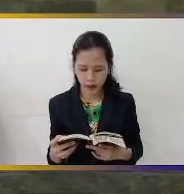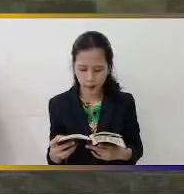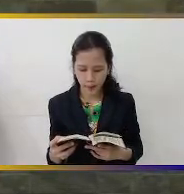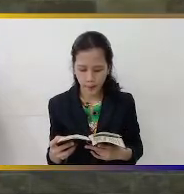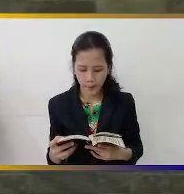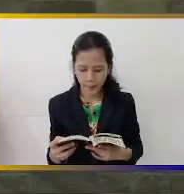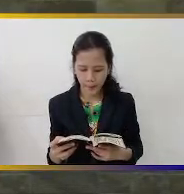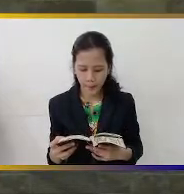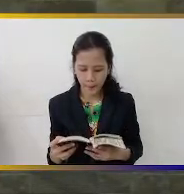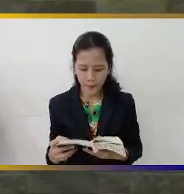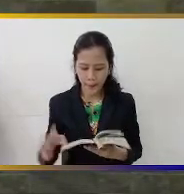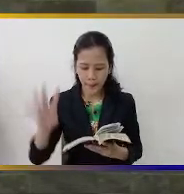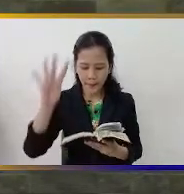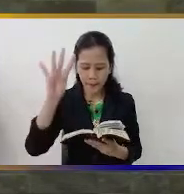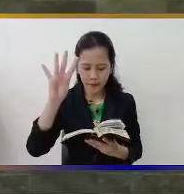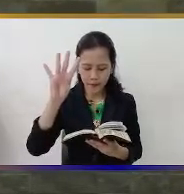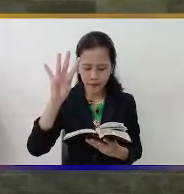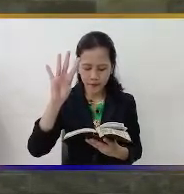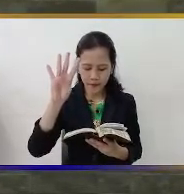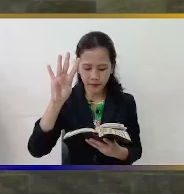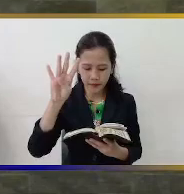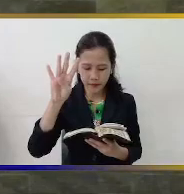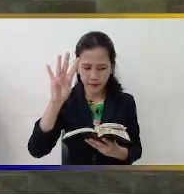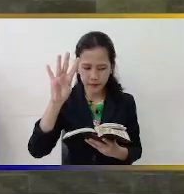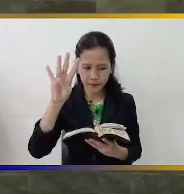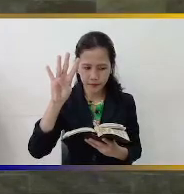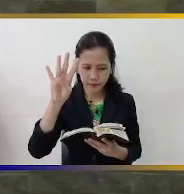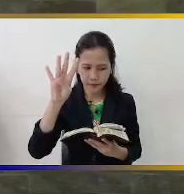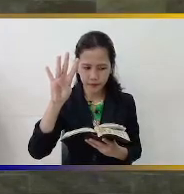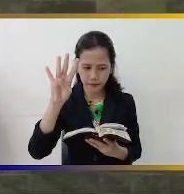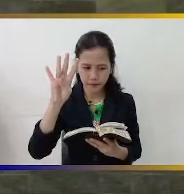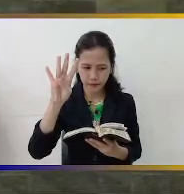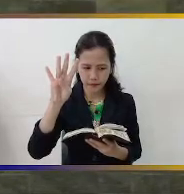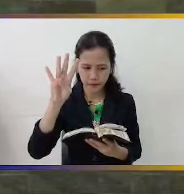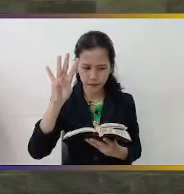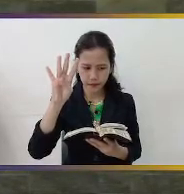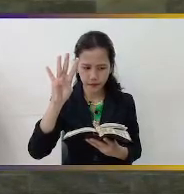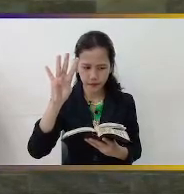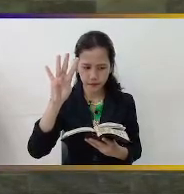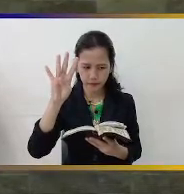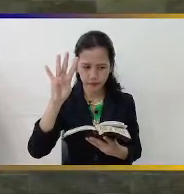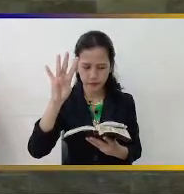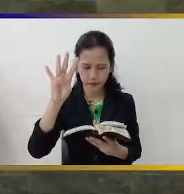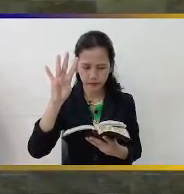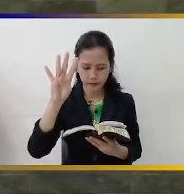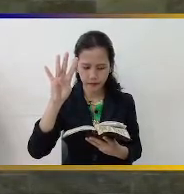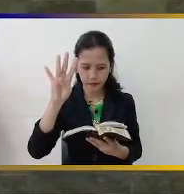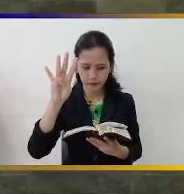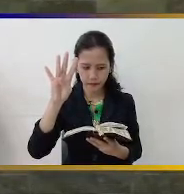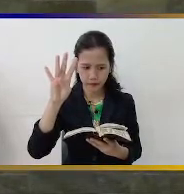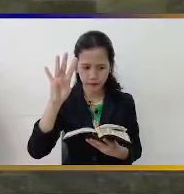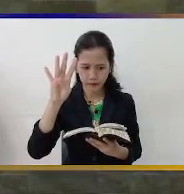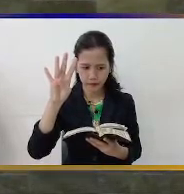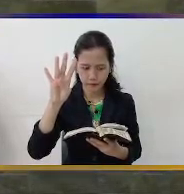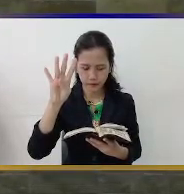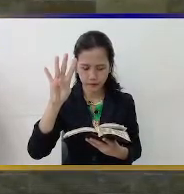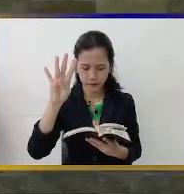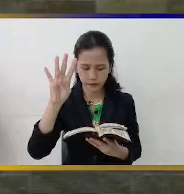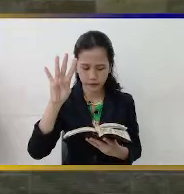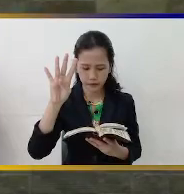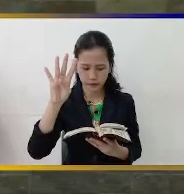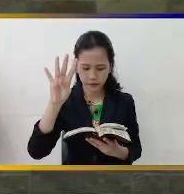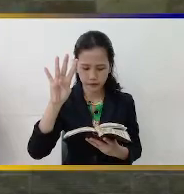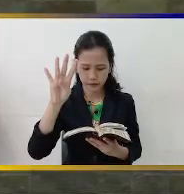thee up out of the land of Egypt, and redeemed thee out of the hands of the servants, and I sent before